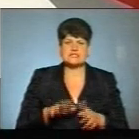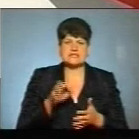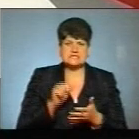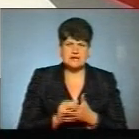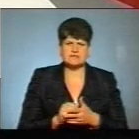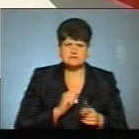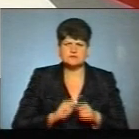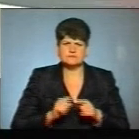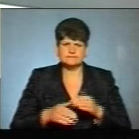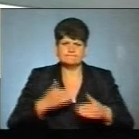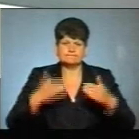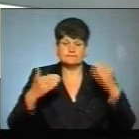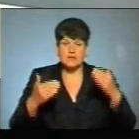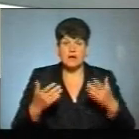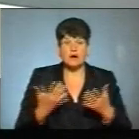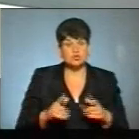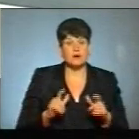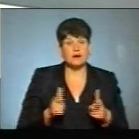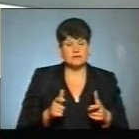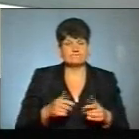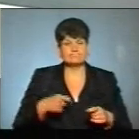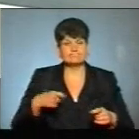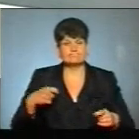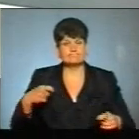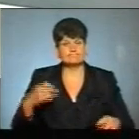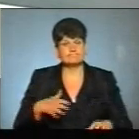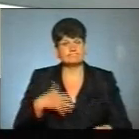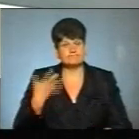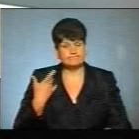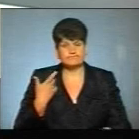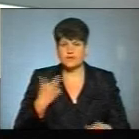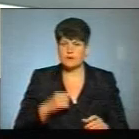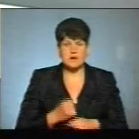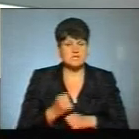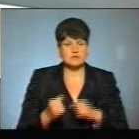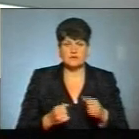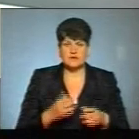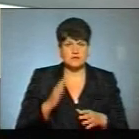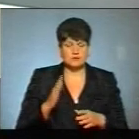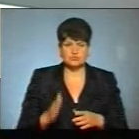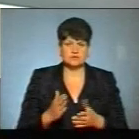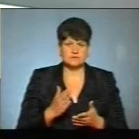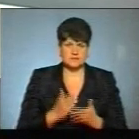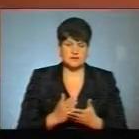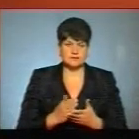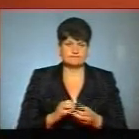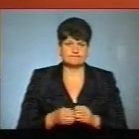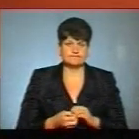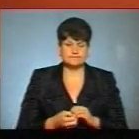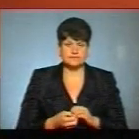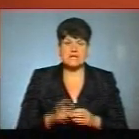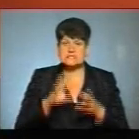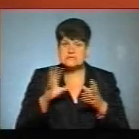і пришвидшиться. Якщо все-таки карантин затягнеться, то процес працевлаштування також буде мати потім свої наслідки. А загалом